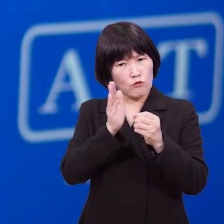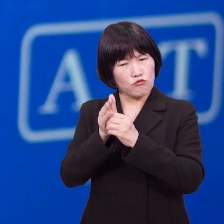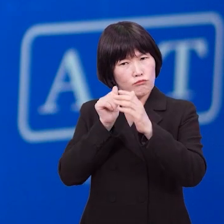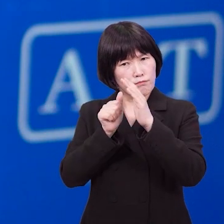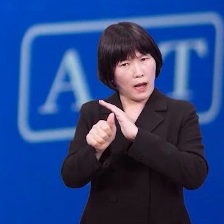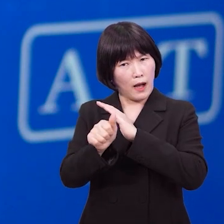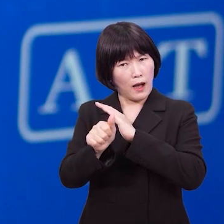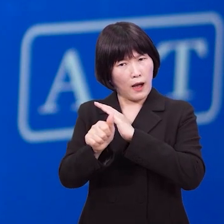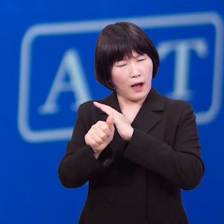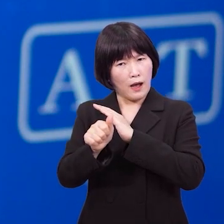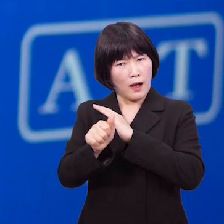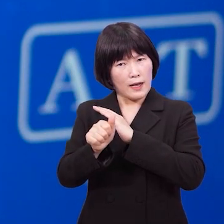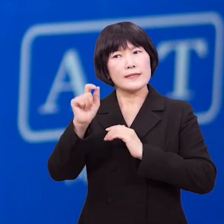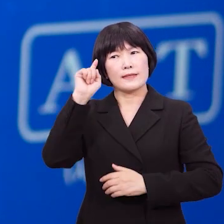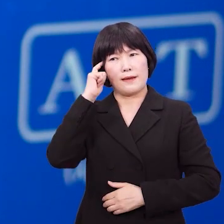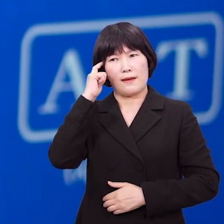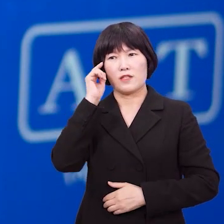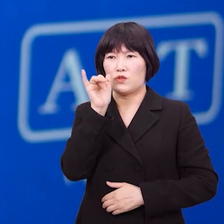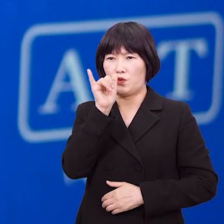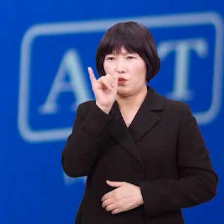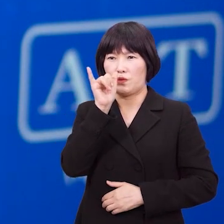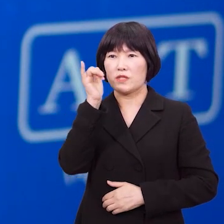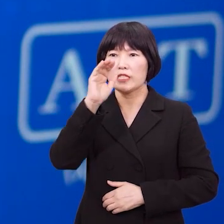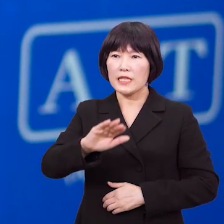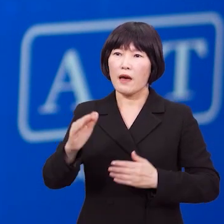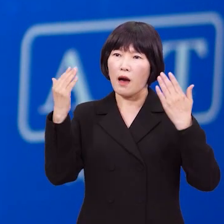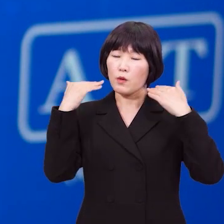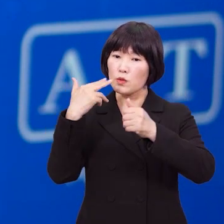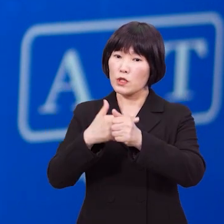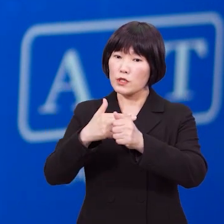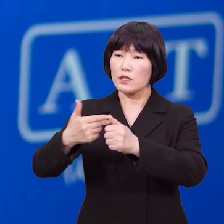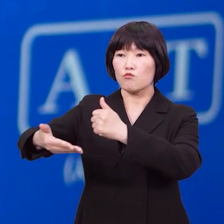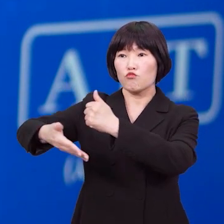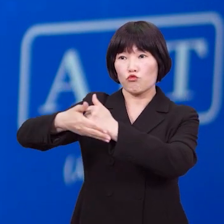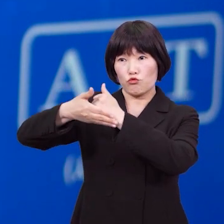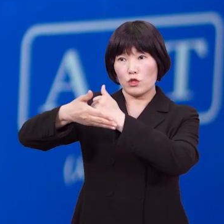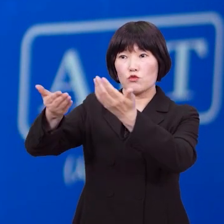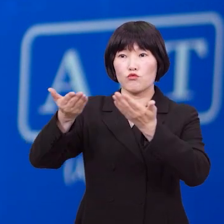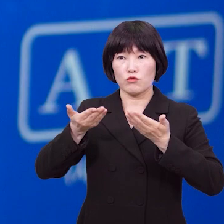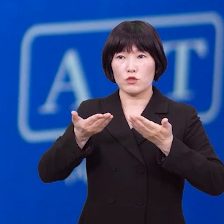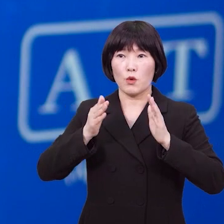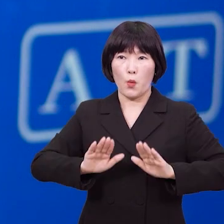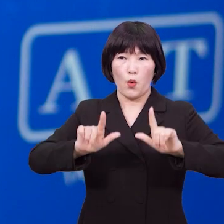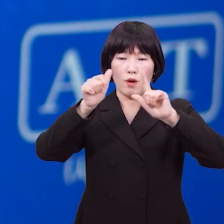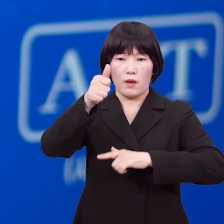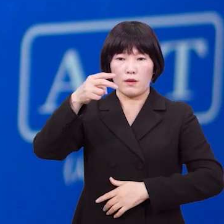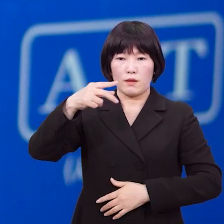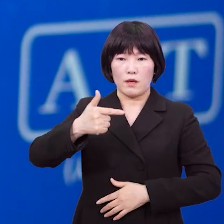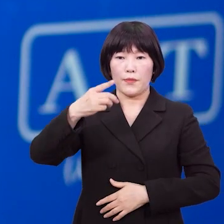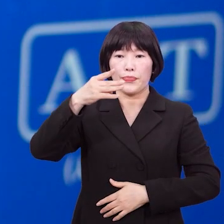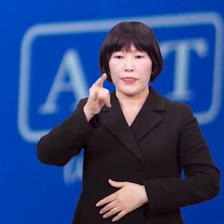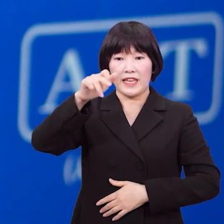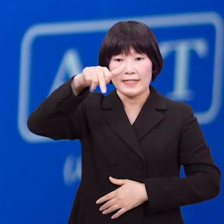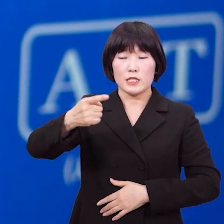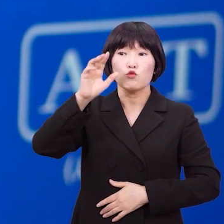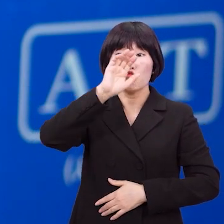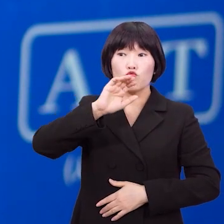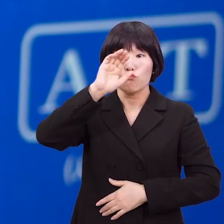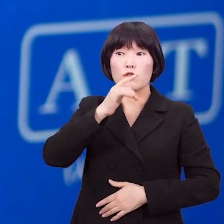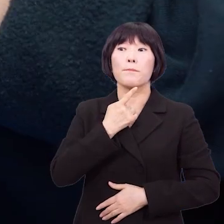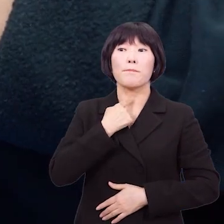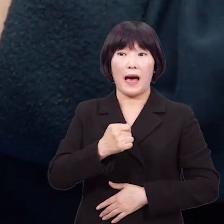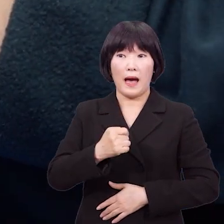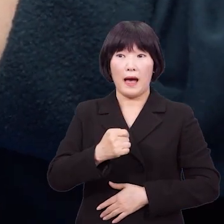올해 현테크에서 훈련 받으면서 생각지도 못한 다양한 직업과 일이 있다는 것을 알게